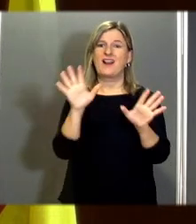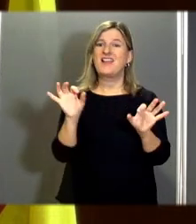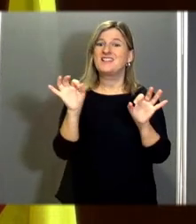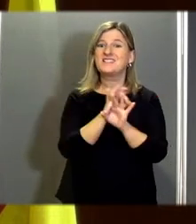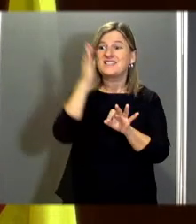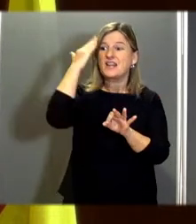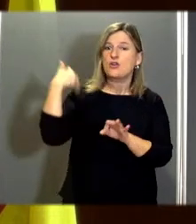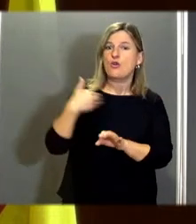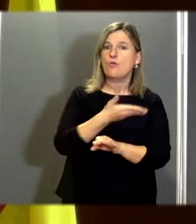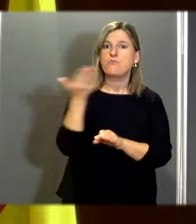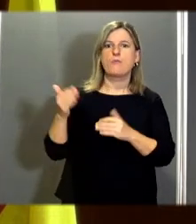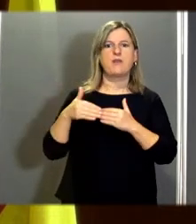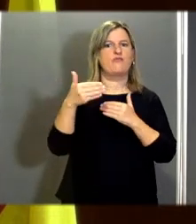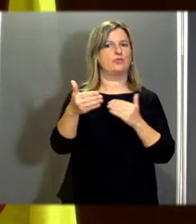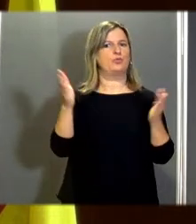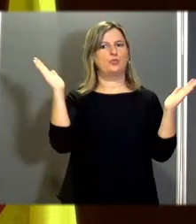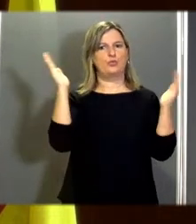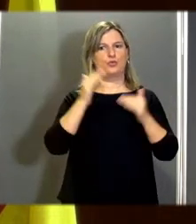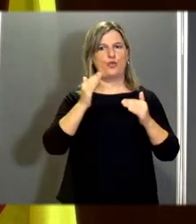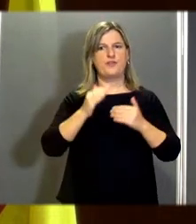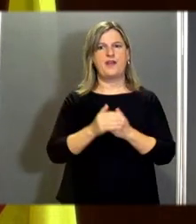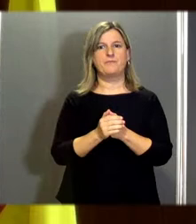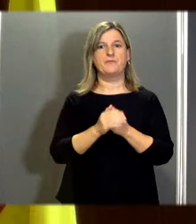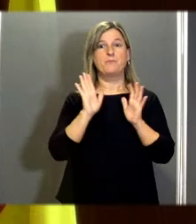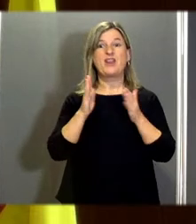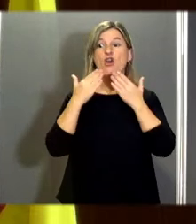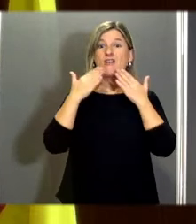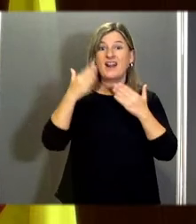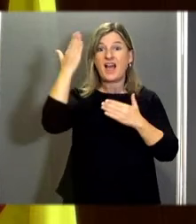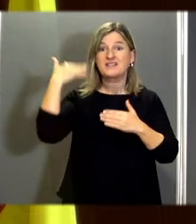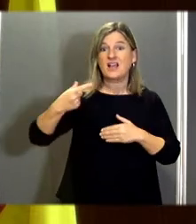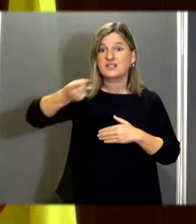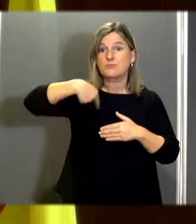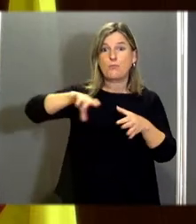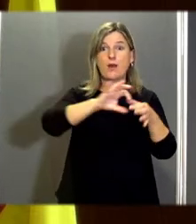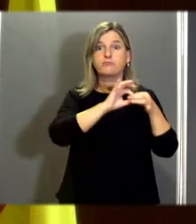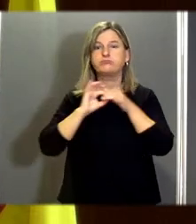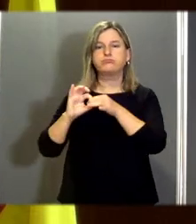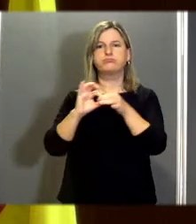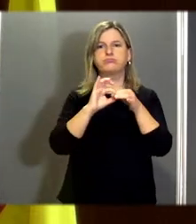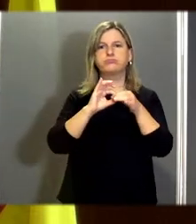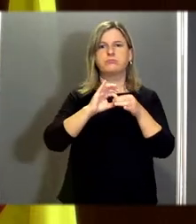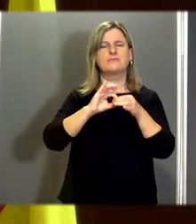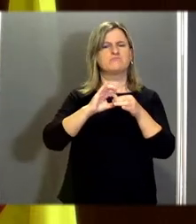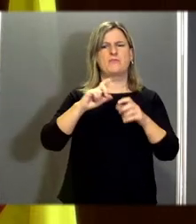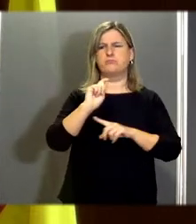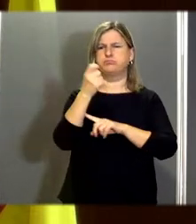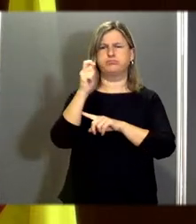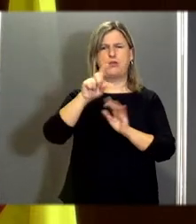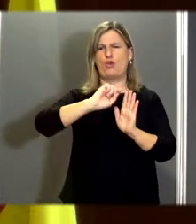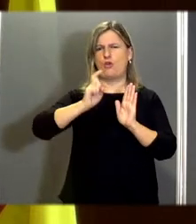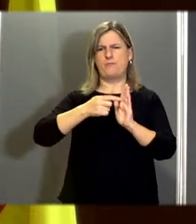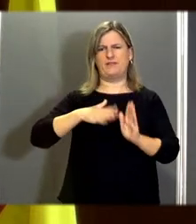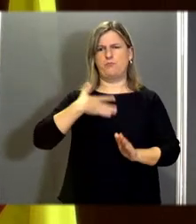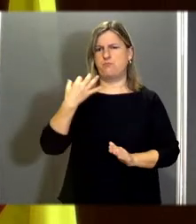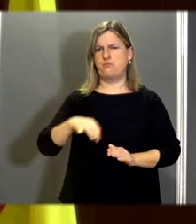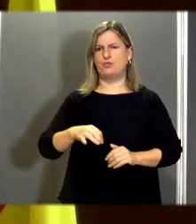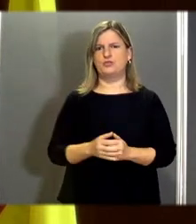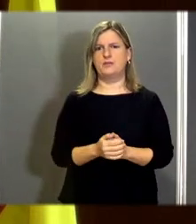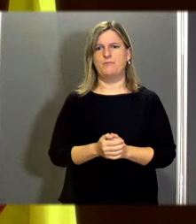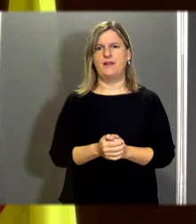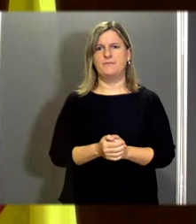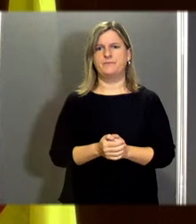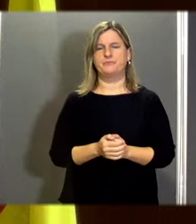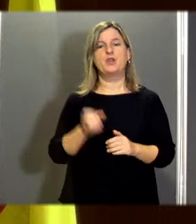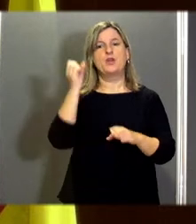poble no hi ha futur, però amb aquest tot, absolutament tot, és possible. En les ponències del Front Civil